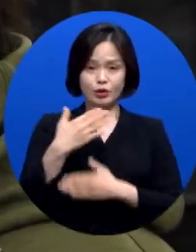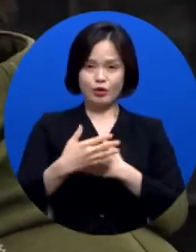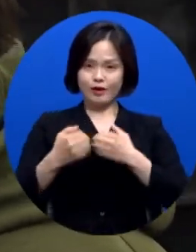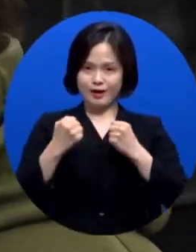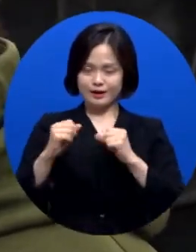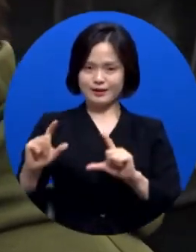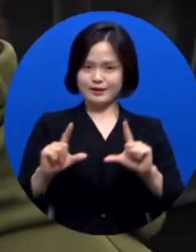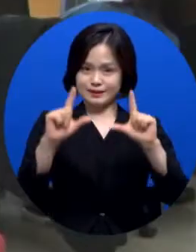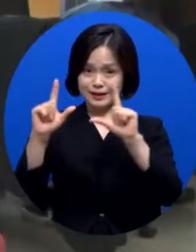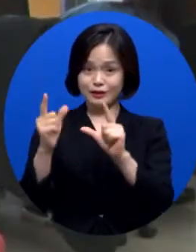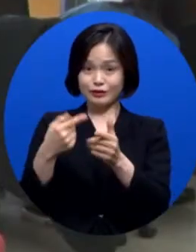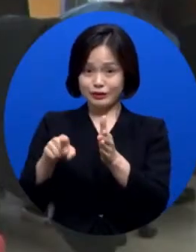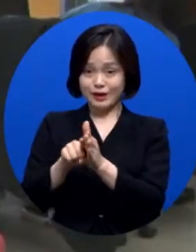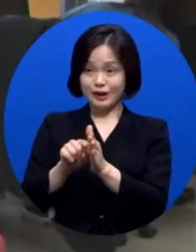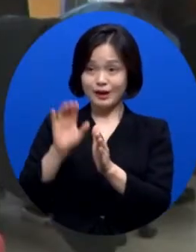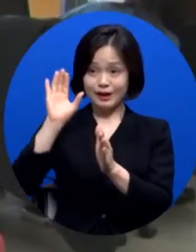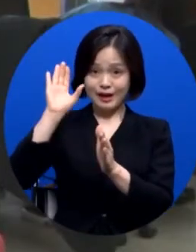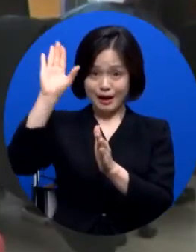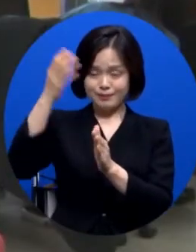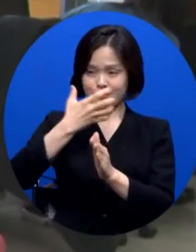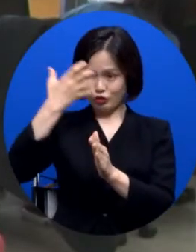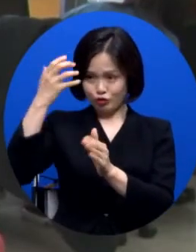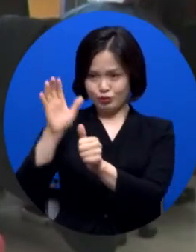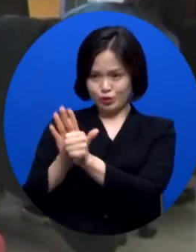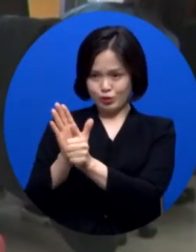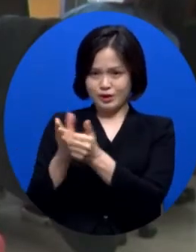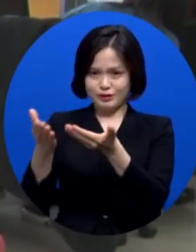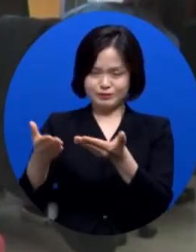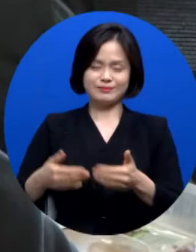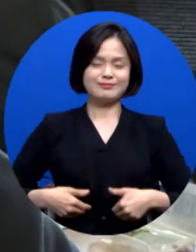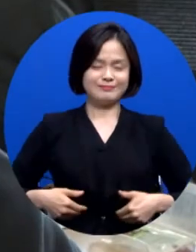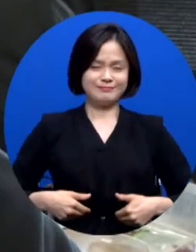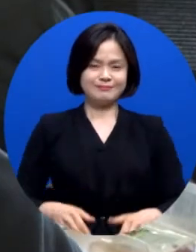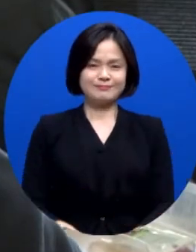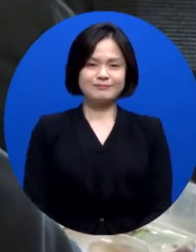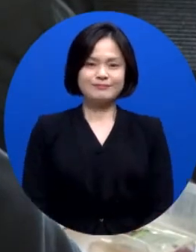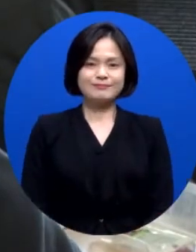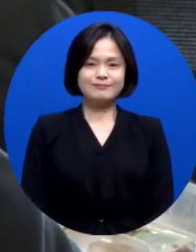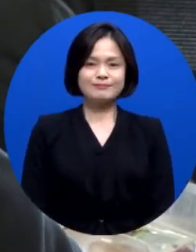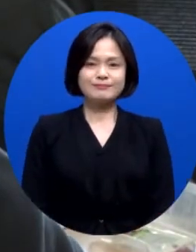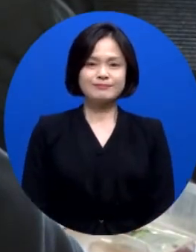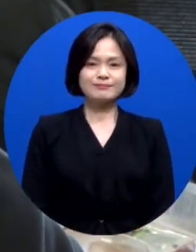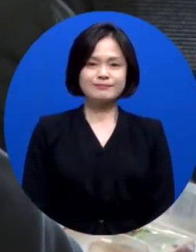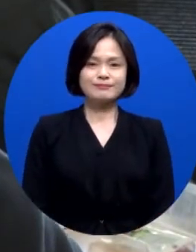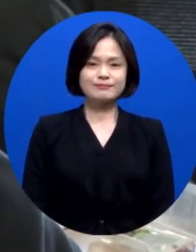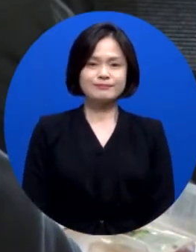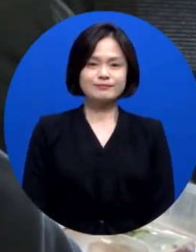그들의 앞날에 아낌없는 응원이 필요해 보입니다. CTS 뉴스 이현지입니다.